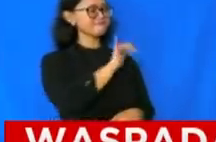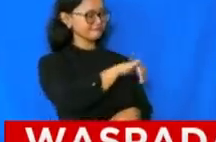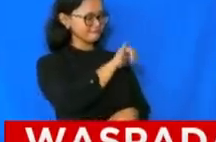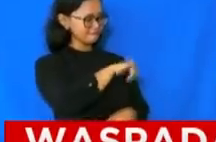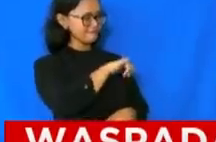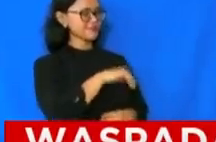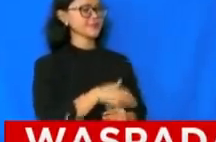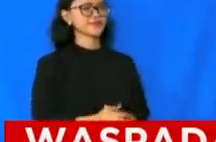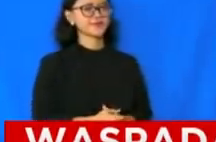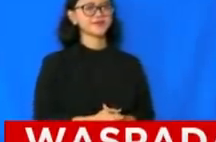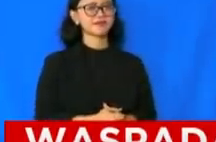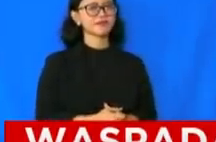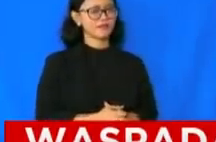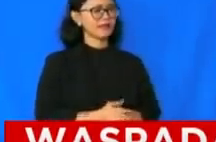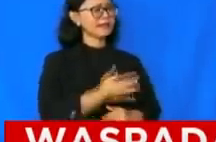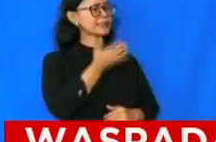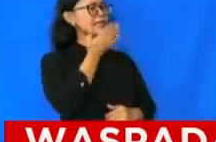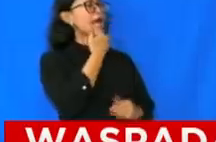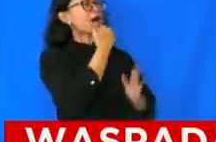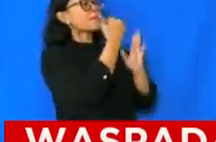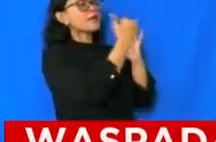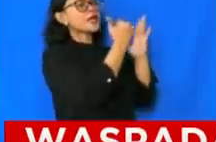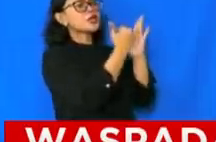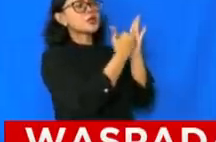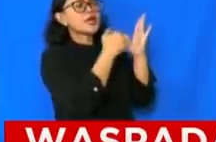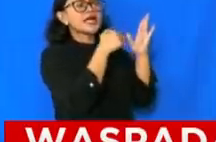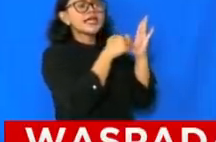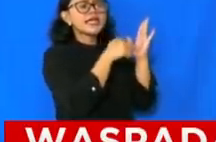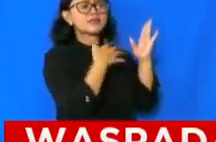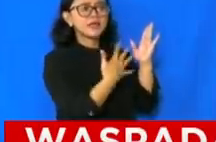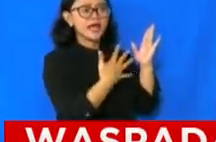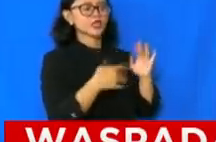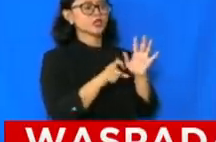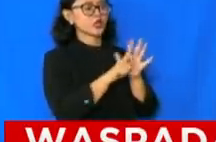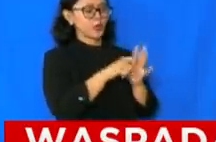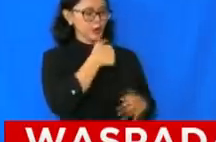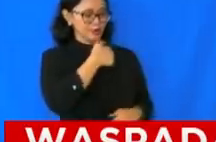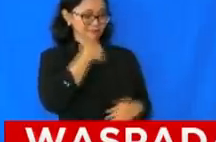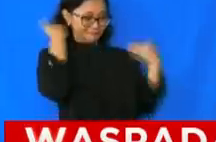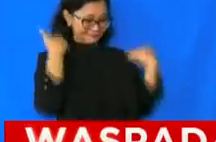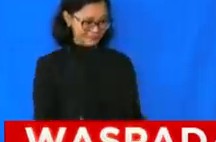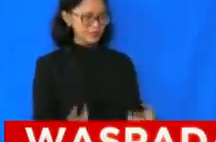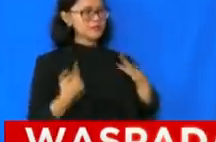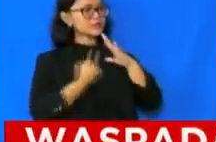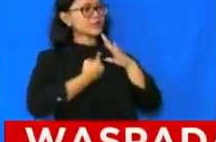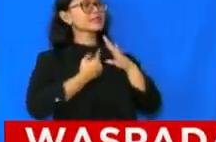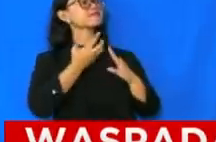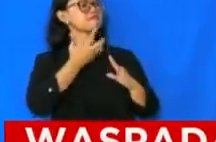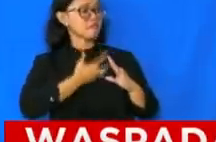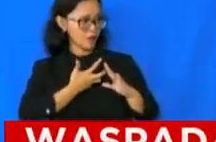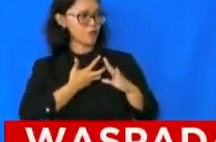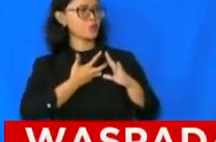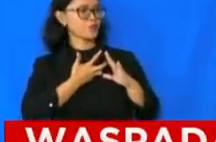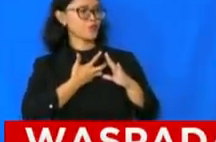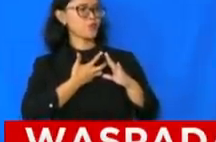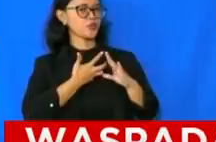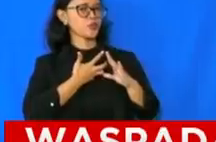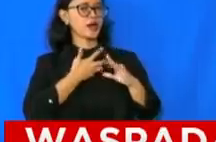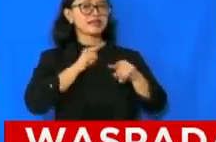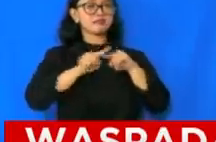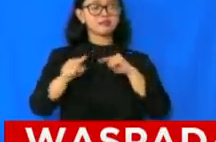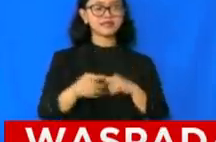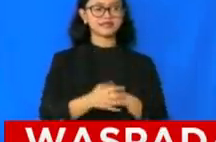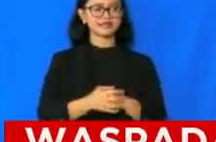ada kira-kira Protocol atau Fap misalnya Saya pengen mengisolasi Mandiri diri saya sendiri kemudian saya